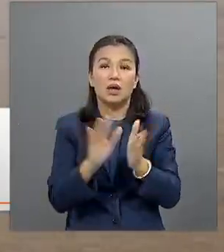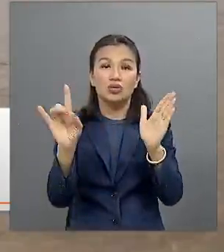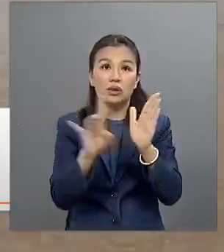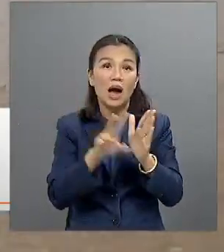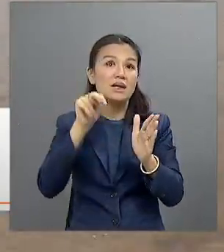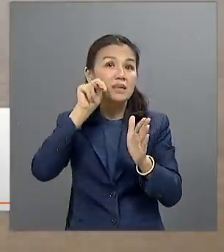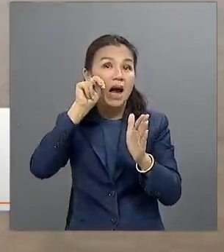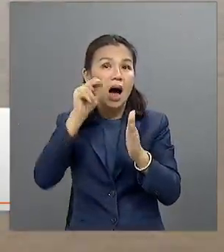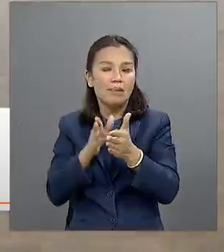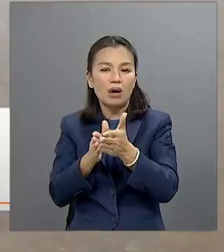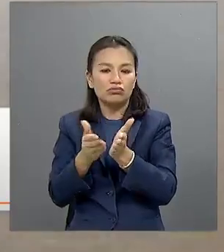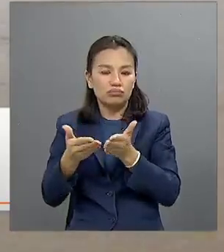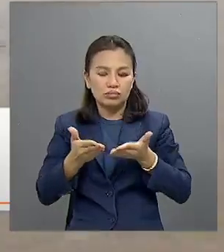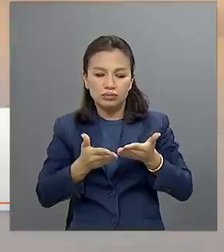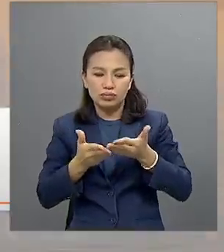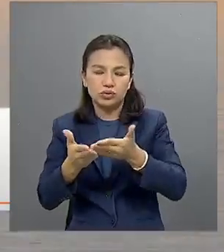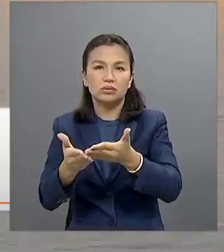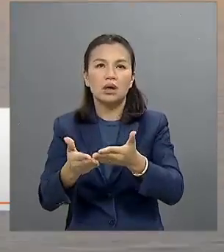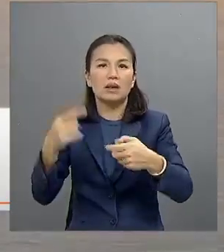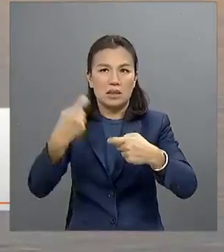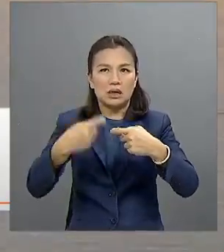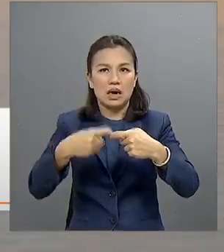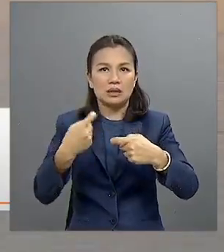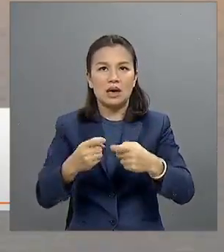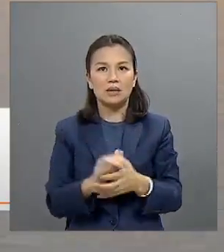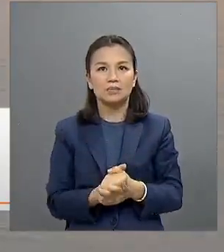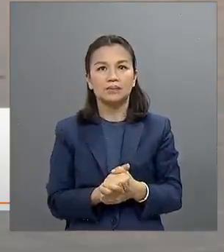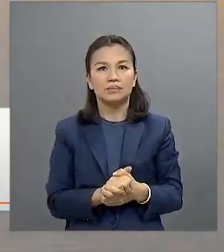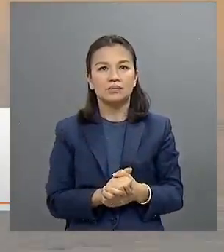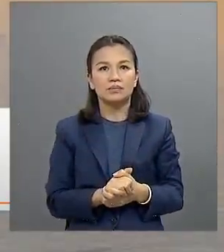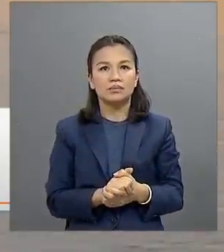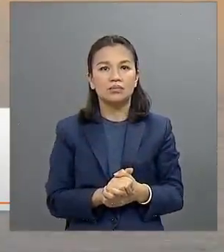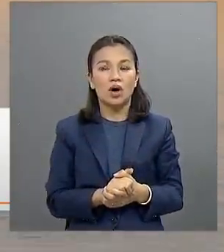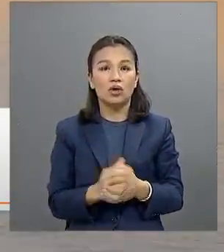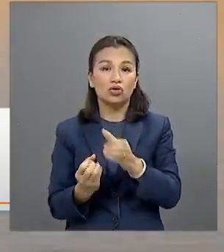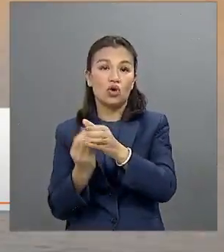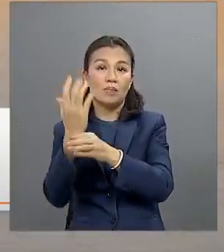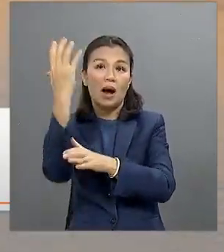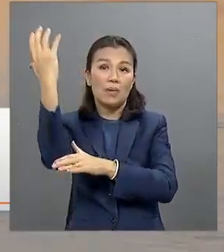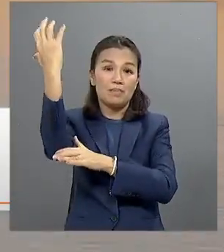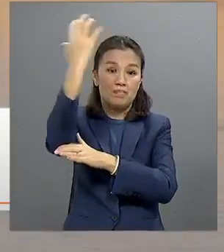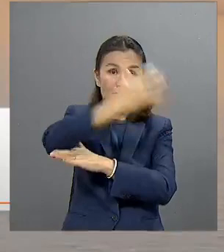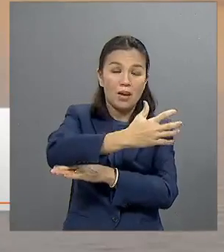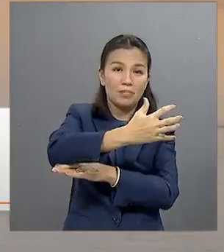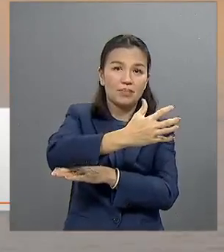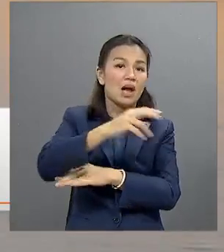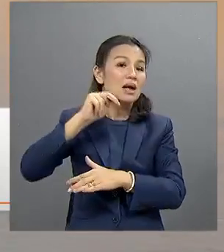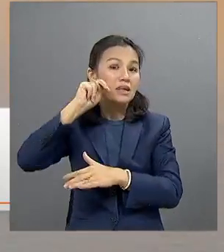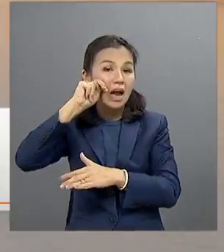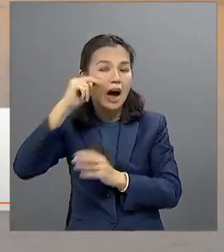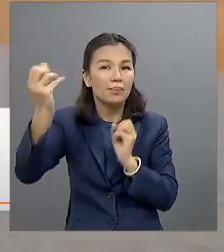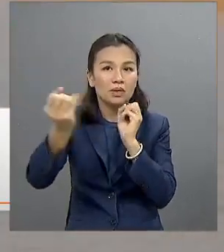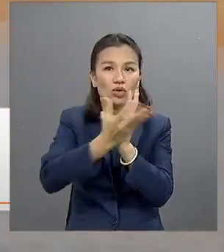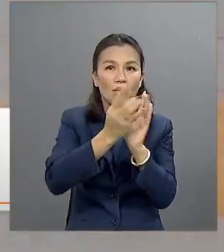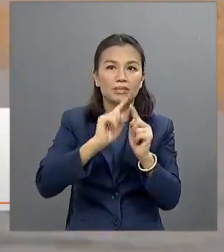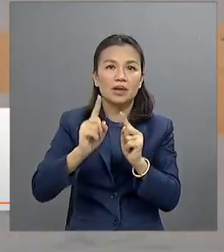แปลงไปก็ลำบากกับการเดินเรือของเขาเพราะว่าพอต้นไม้มันโค่นล้มลงเนี่ยนะคะโอ้มันเกิดความเสียหายกับเครื่องย